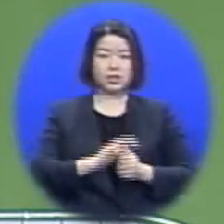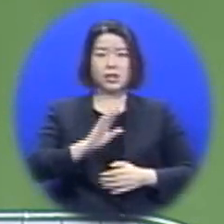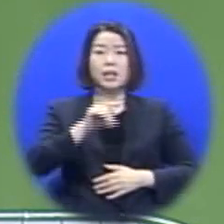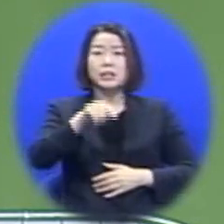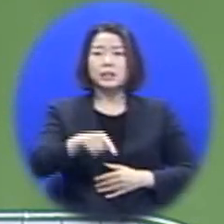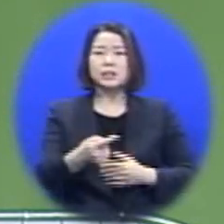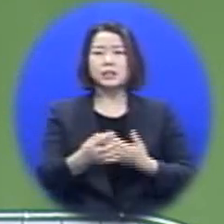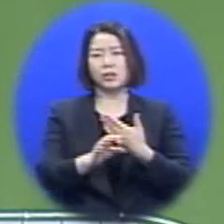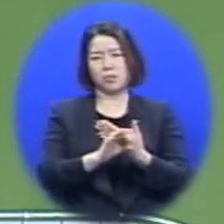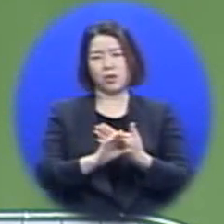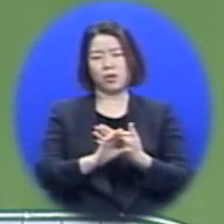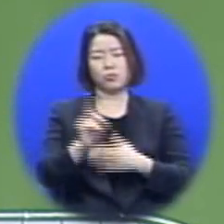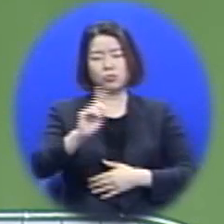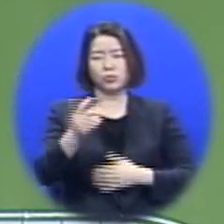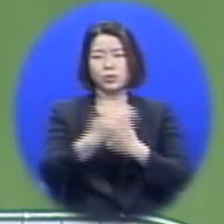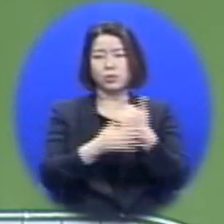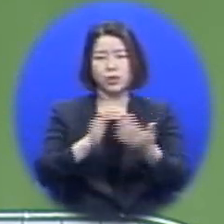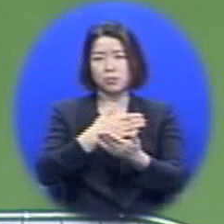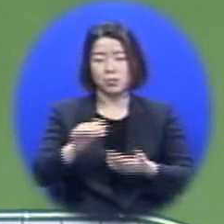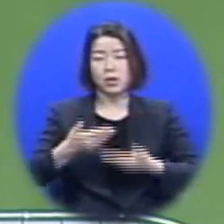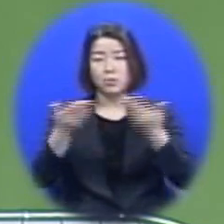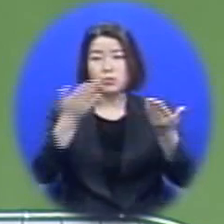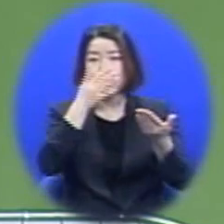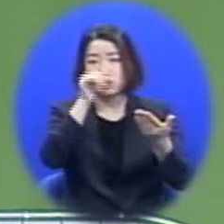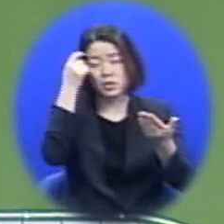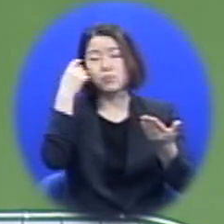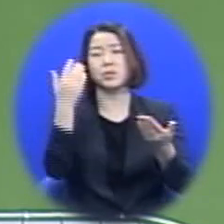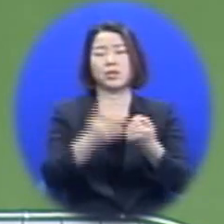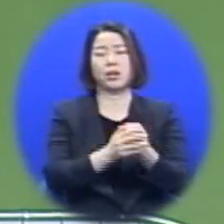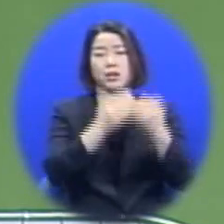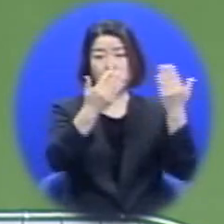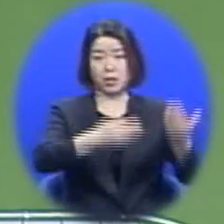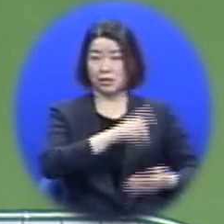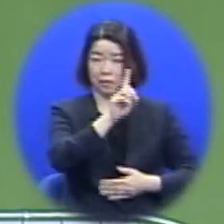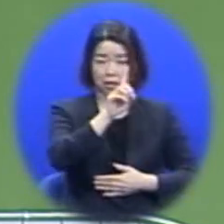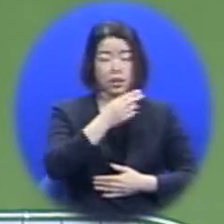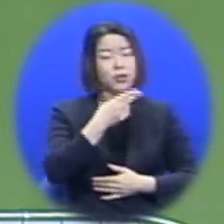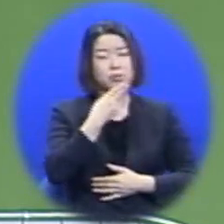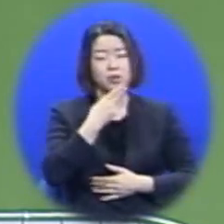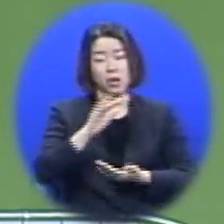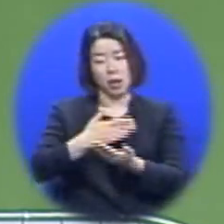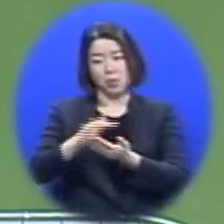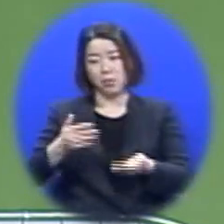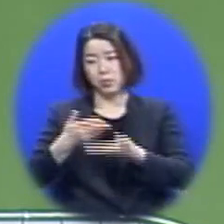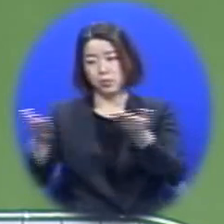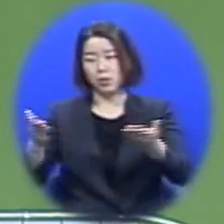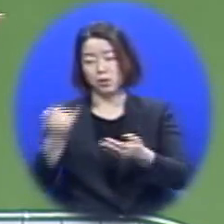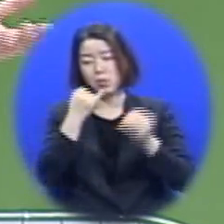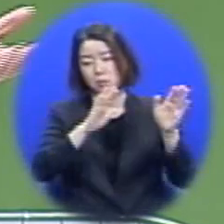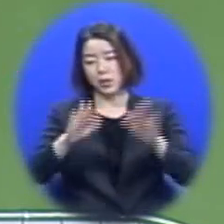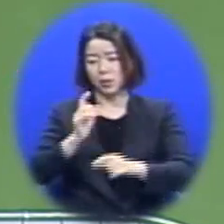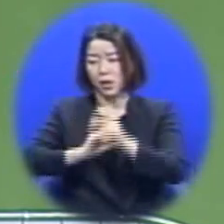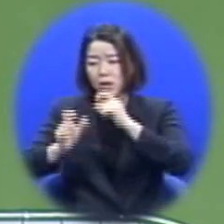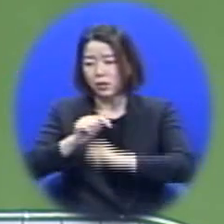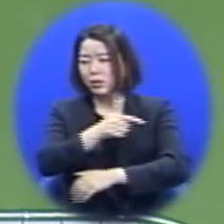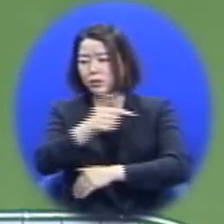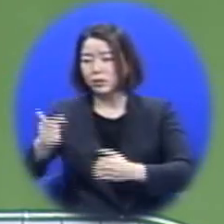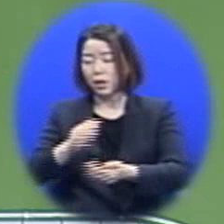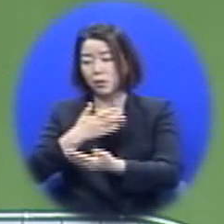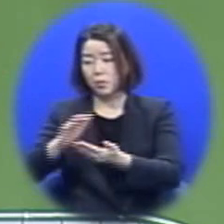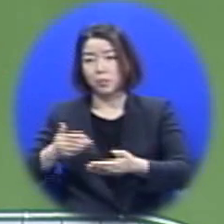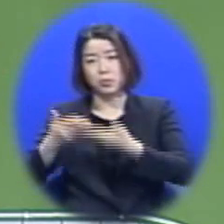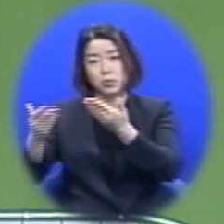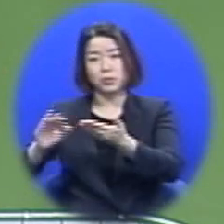그러니 무슨 은혜를 베풉니까? 받은 건 하나도 없는데, 아니, 베풀기는 세상 없이 바다보다 더 넓은 은혜를 베풀고 살아야